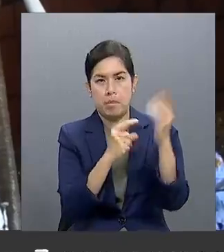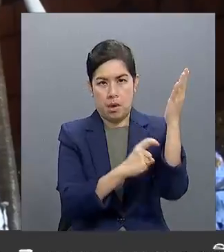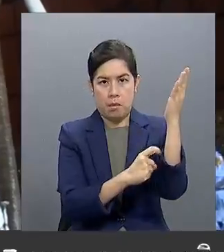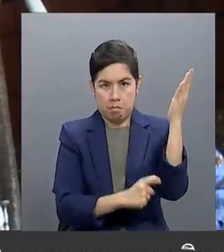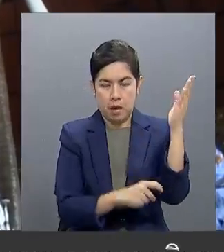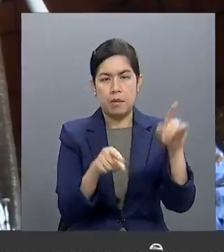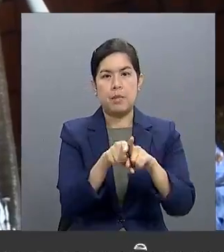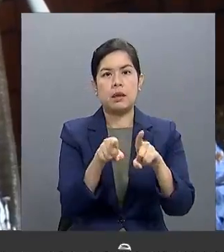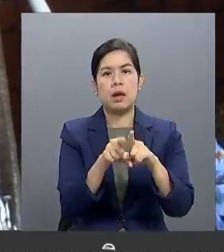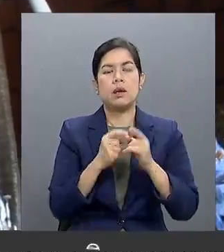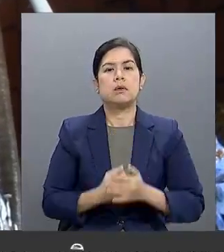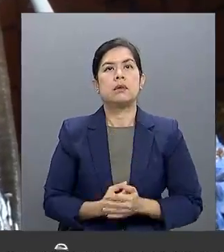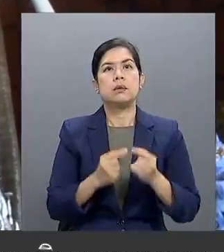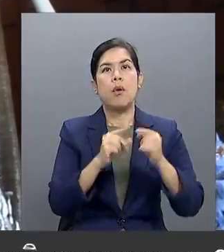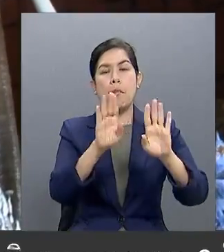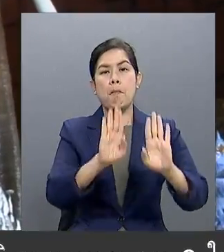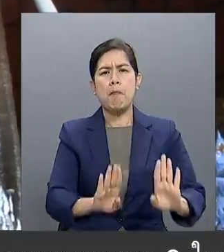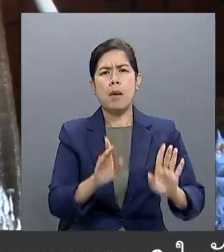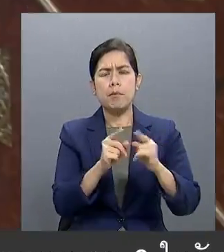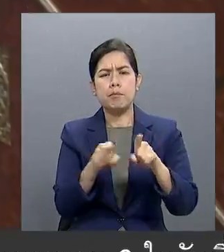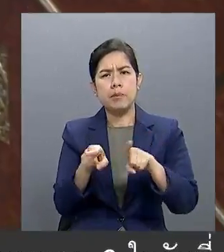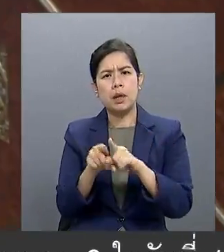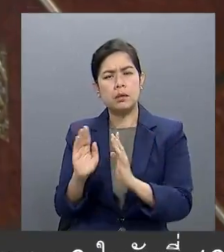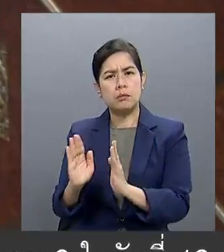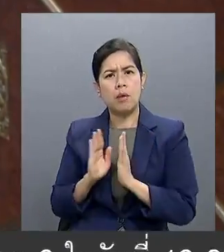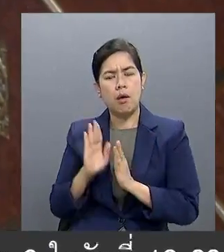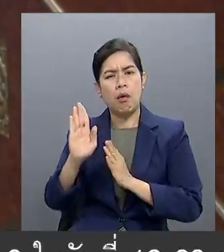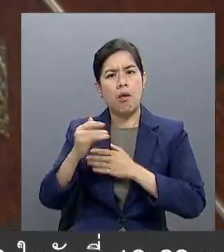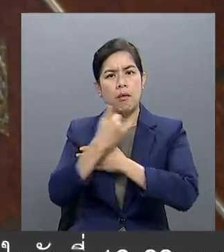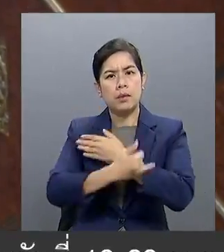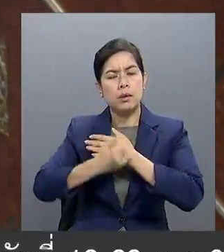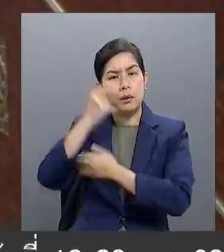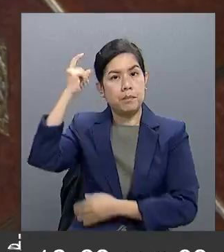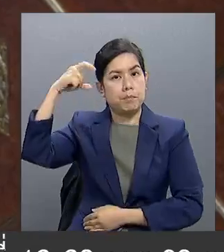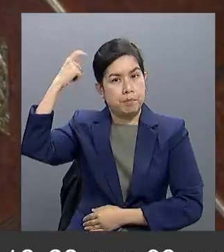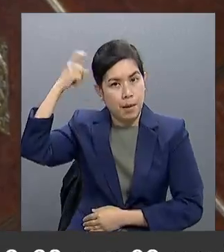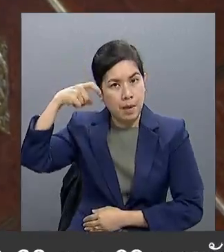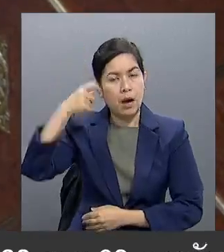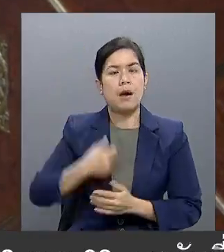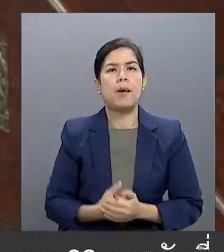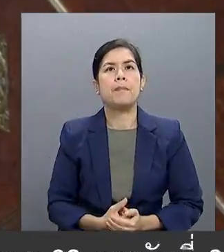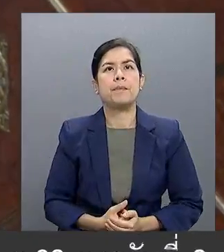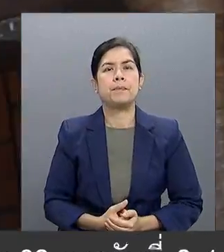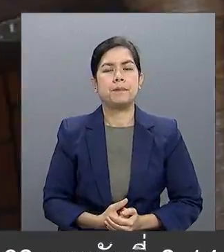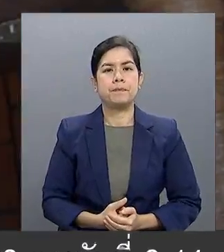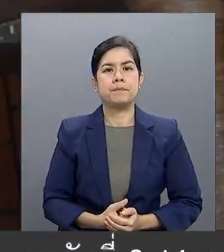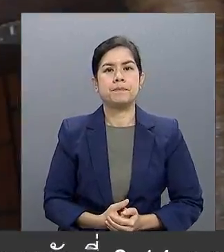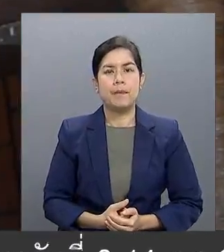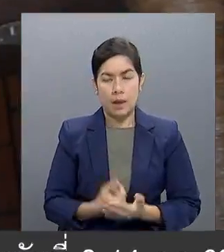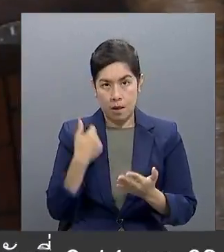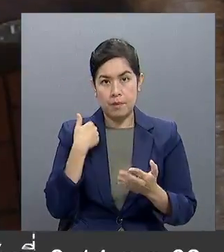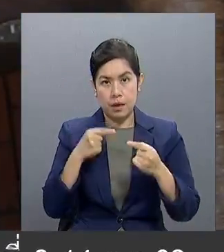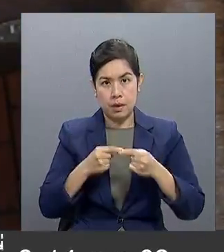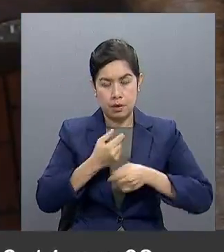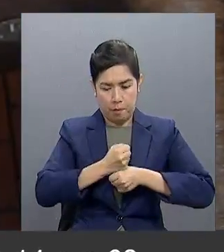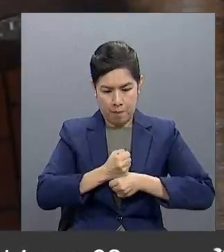เป็นศิลปะแบบพม่าครับประดับทองคำและเพชรพลอยด้านในนั้นโล่งสามารถเข้าไปชมได ้ ซึ่งมีพระบรมสารีริกธาตุไว้ตามช่